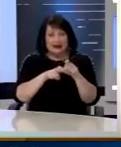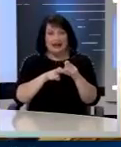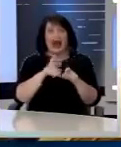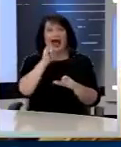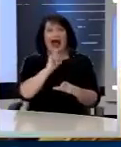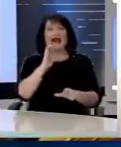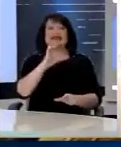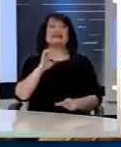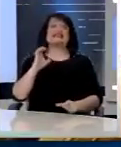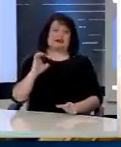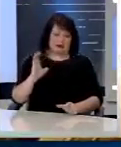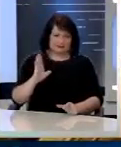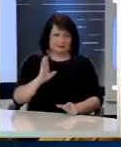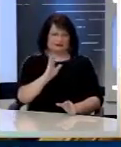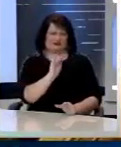Κύριε Δασούλα,